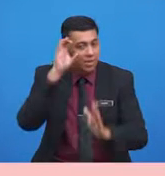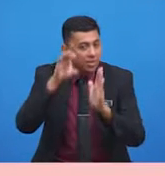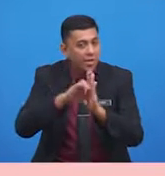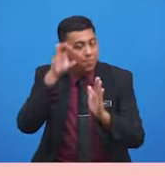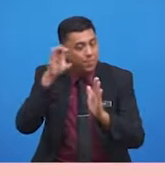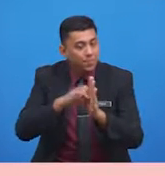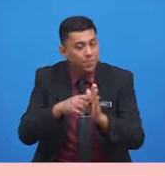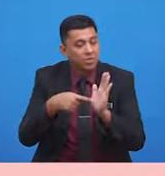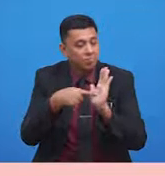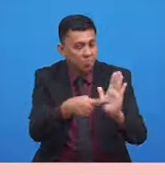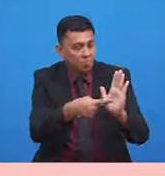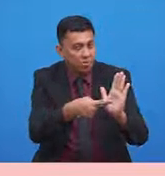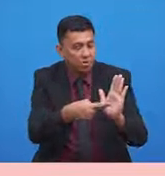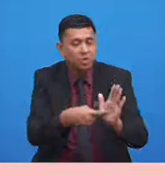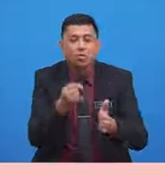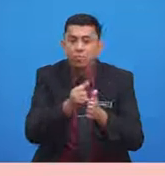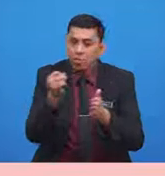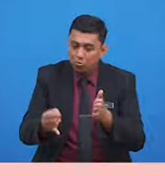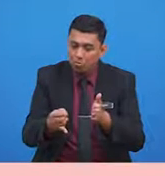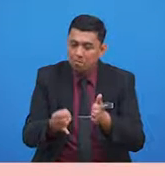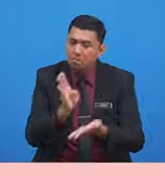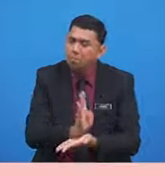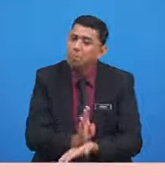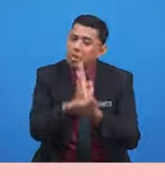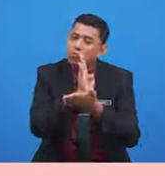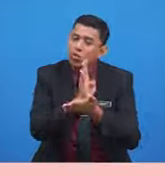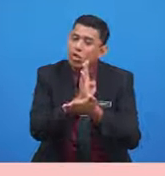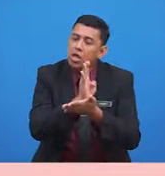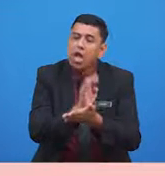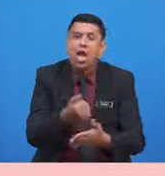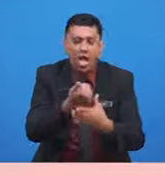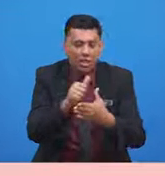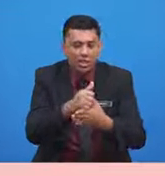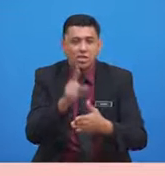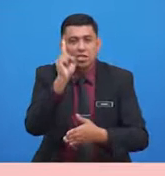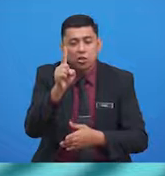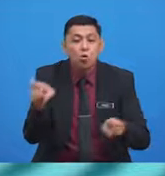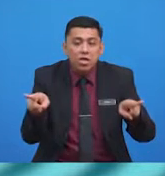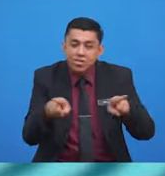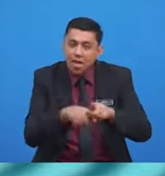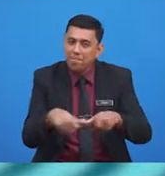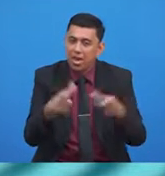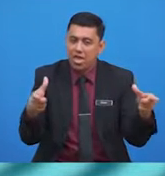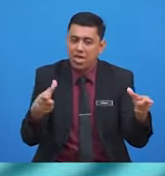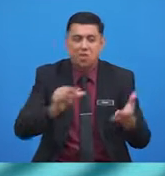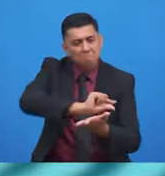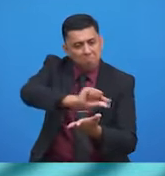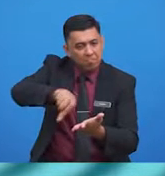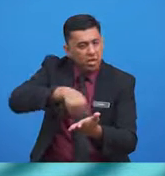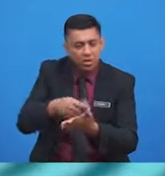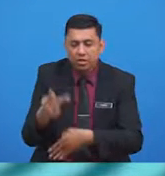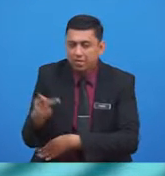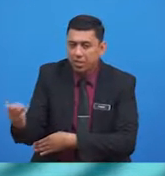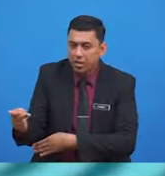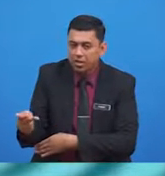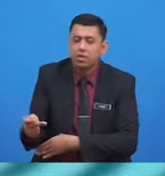Gambar-gambar ini menunjukkan jiran membantu antara satu sama lain. Segala perkara yang